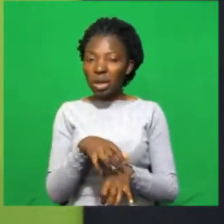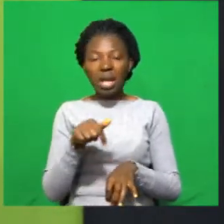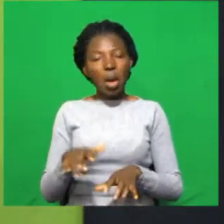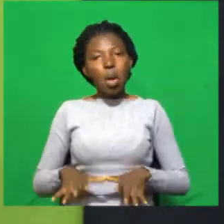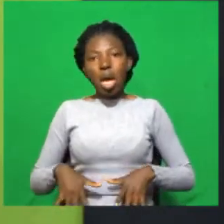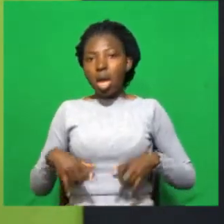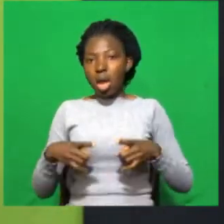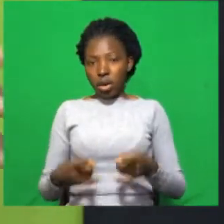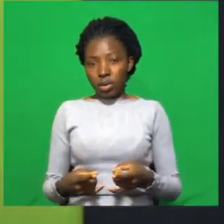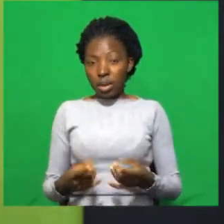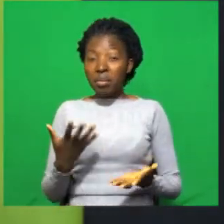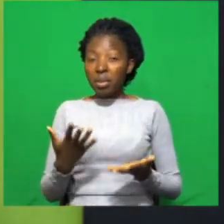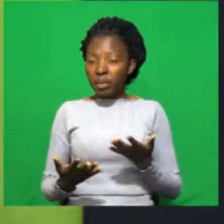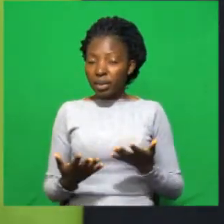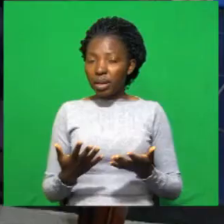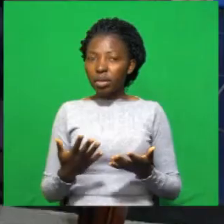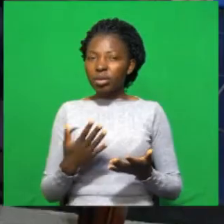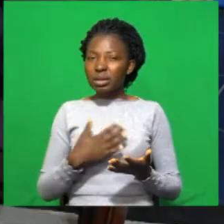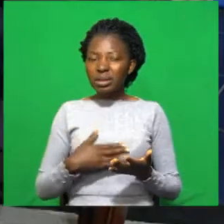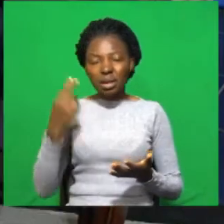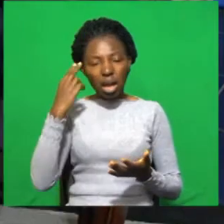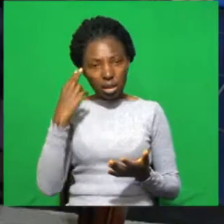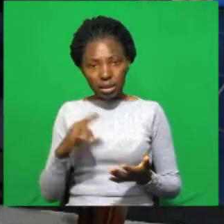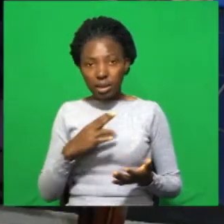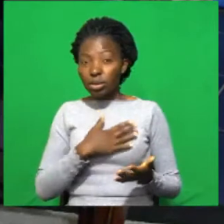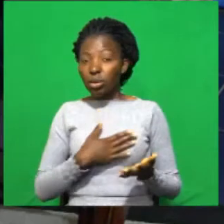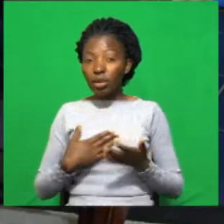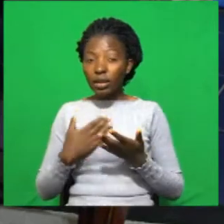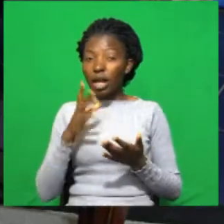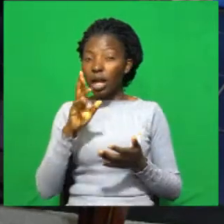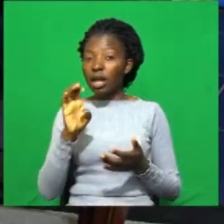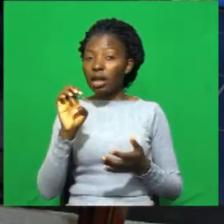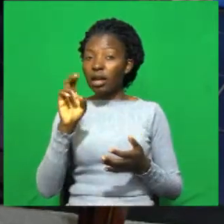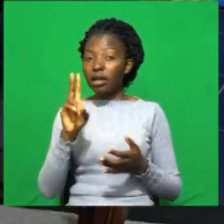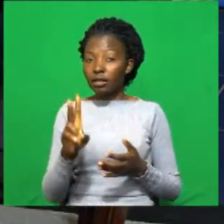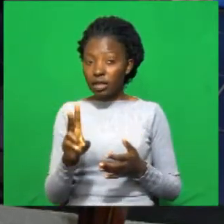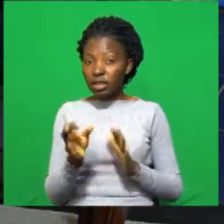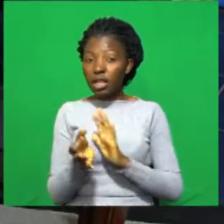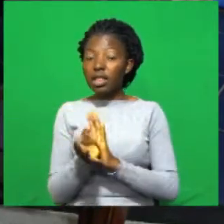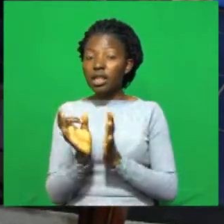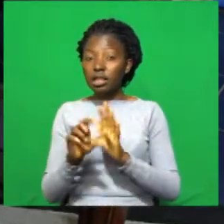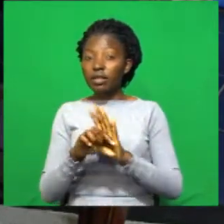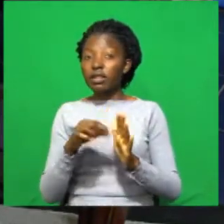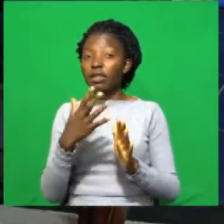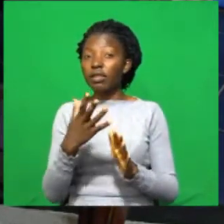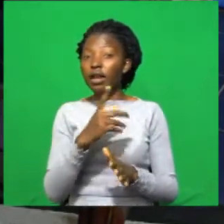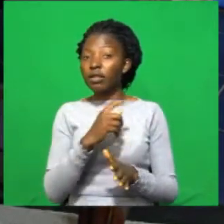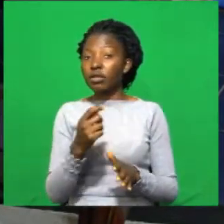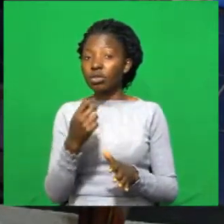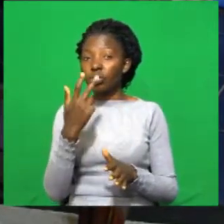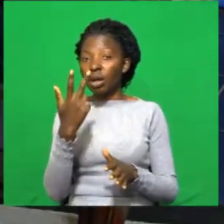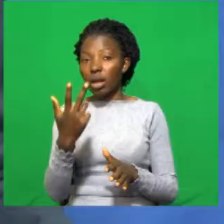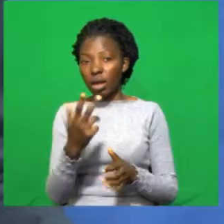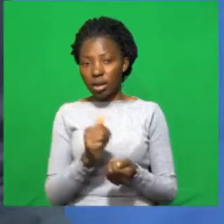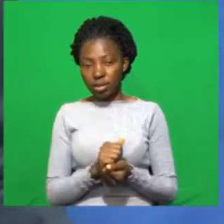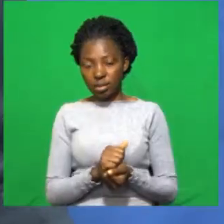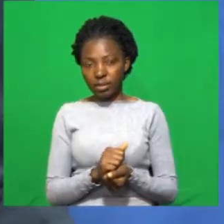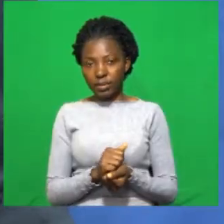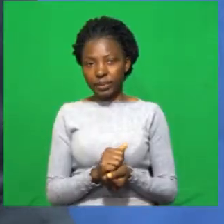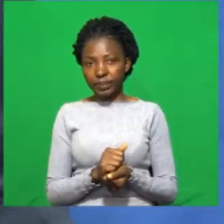rakazopora. Maybe kuti patijeke 50 Pastor, verengai verse 5 to 8. Okay. Vhesi ya5 to 8 pana zvakazarurwa 13